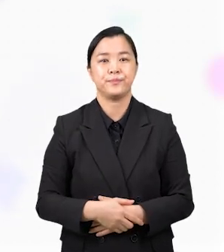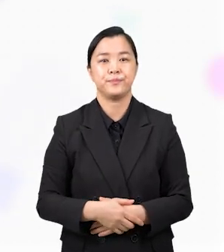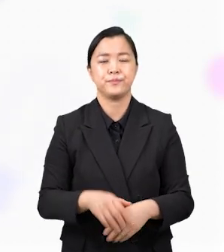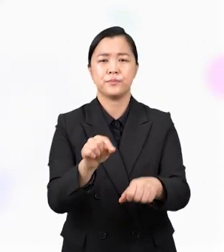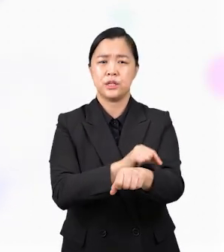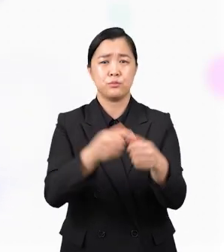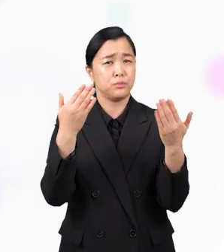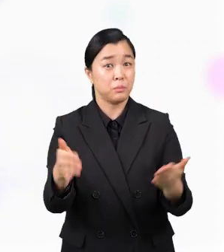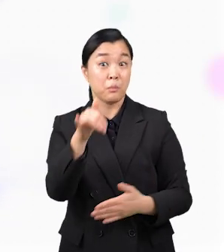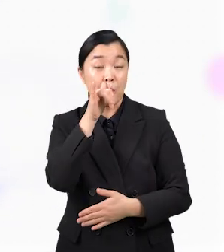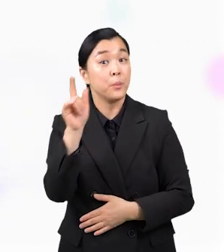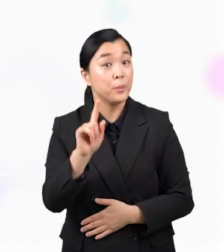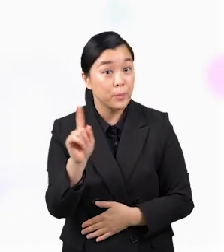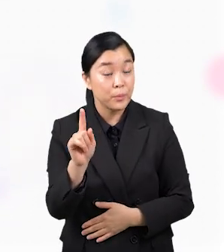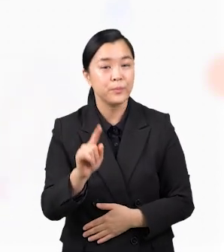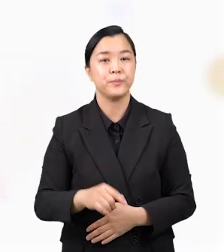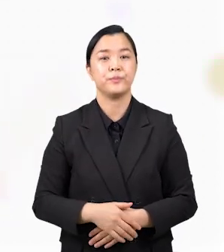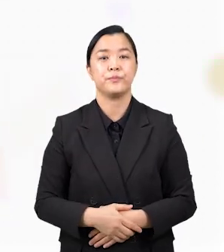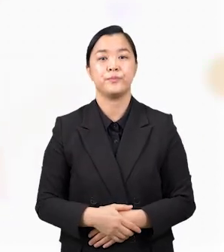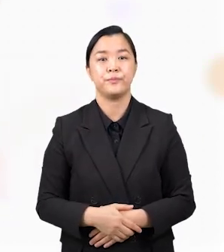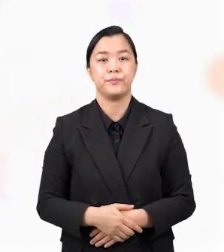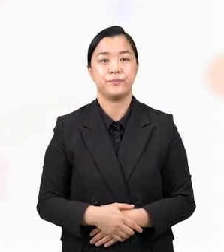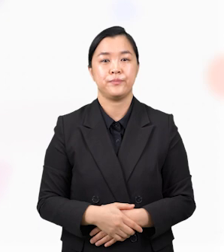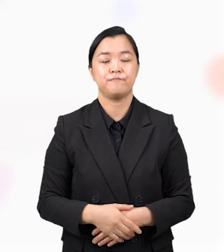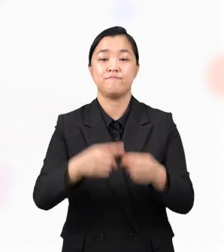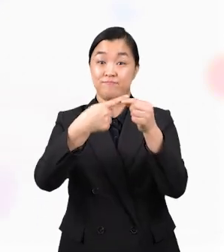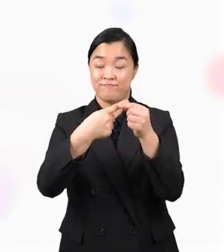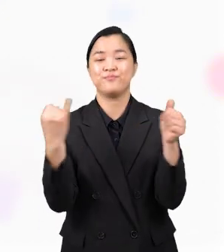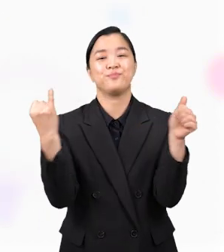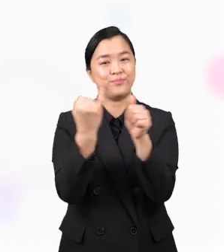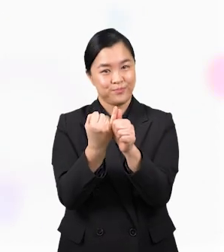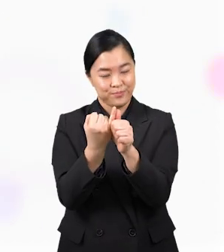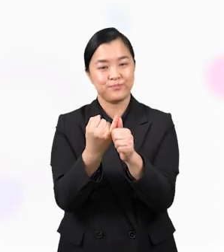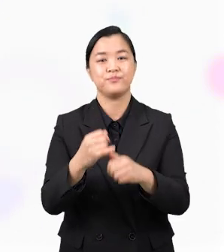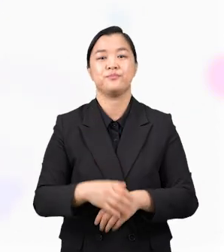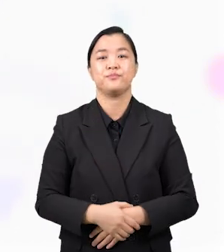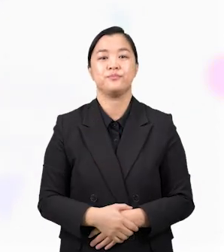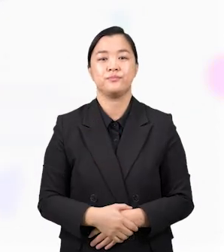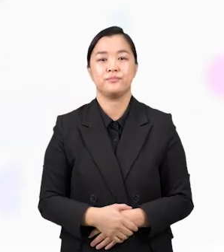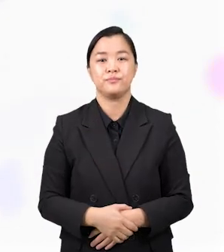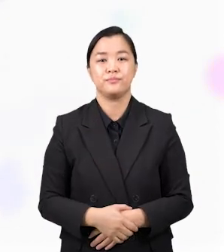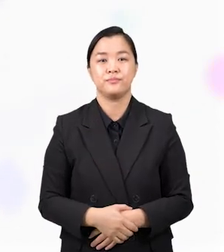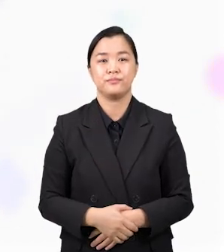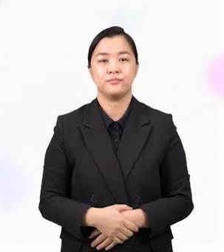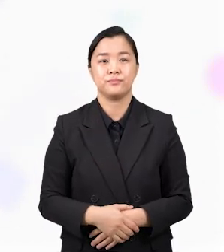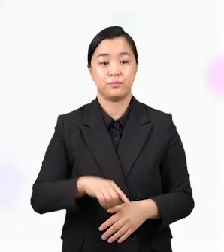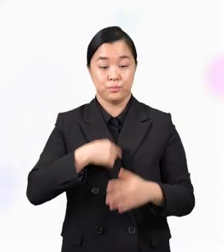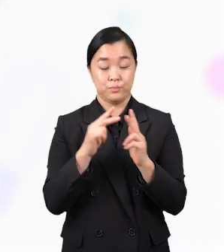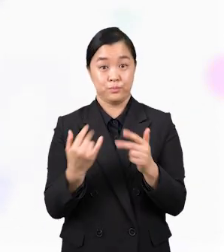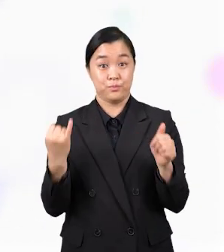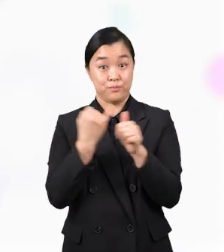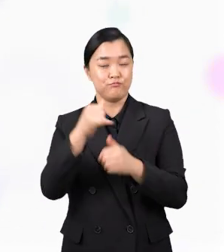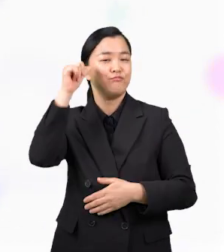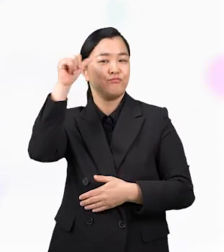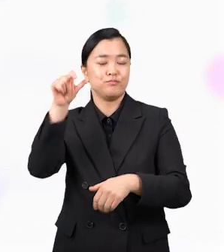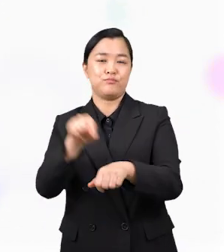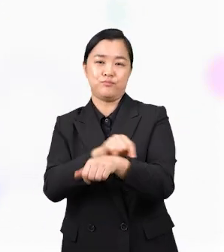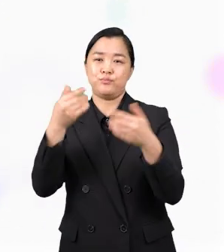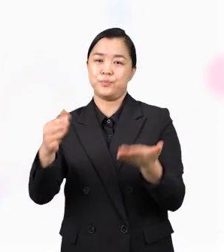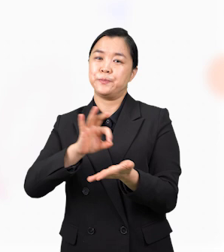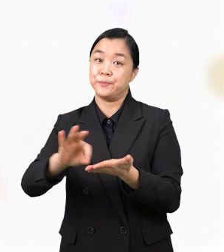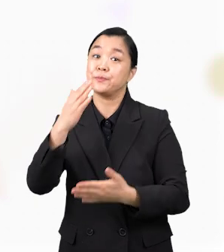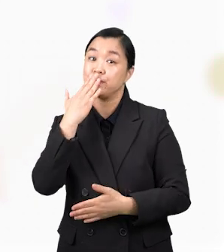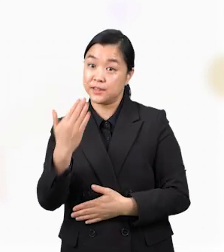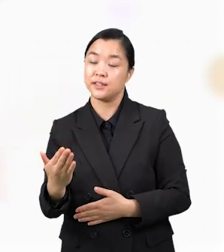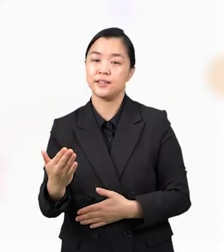있습니다. 그럼 특별휴가에는 어떤 것들이 있을까요? 첫 번째, 결혼이 있습니다. 본인이 결혼하면